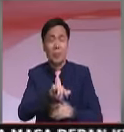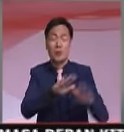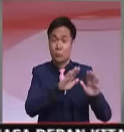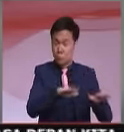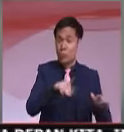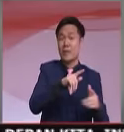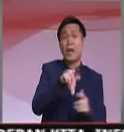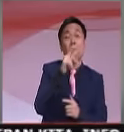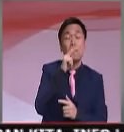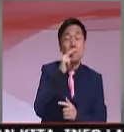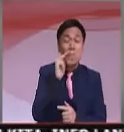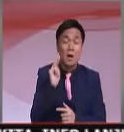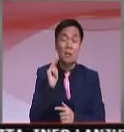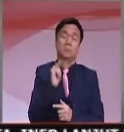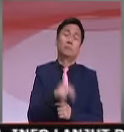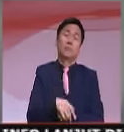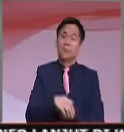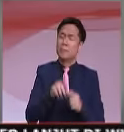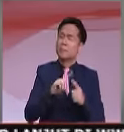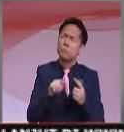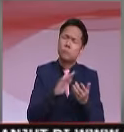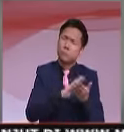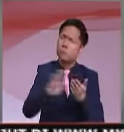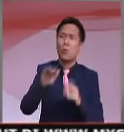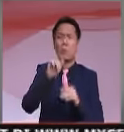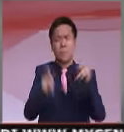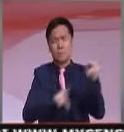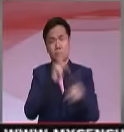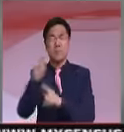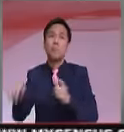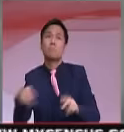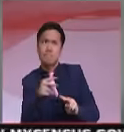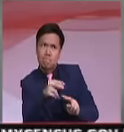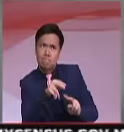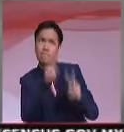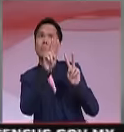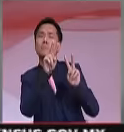nandur azab sebagai pemimpin negara yang amat disegani